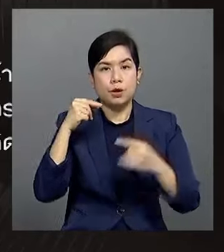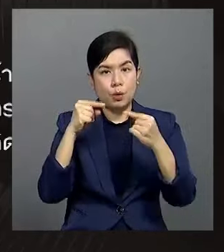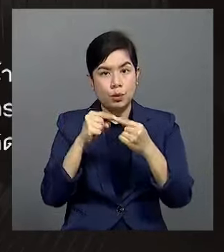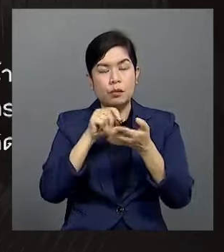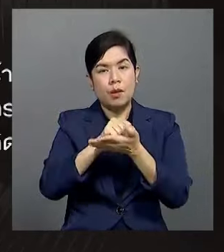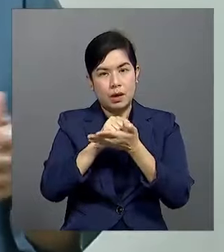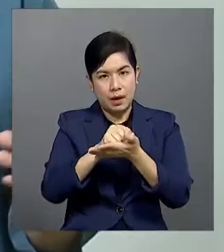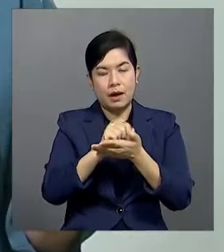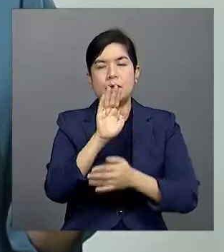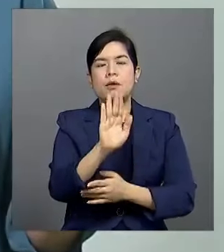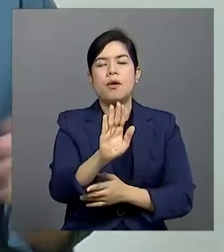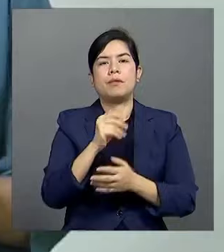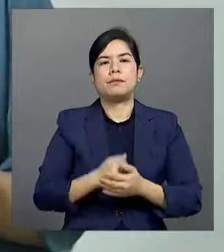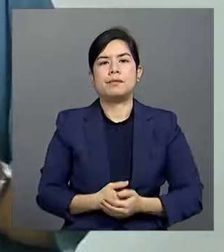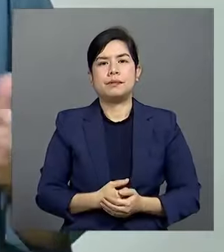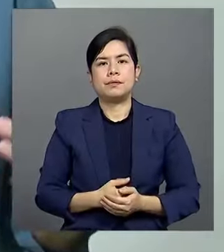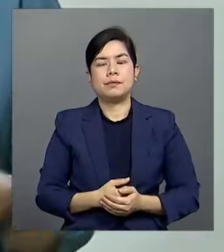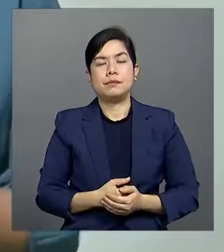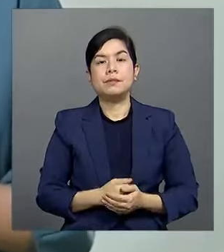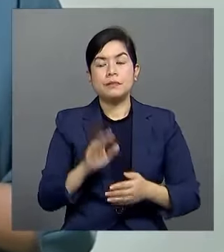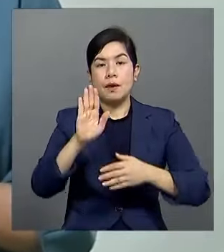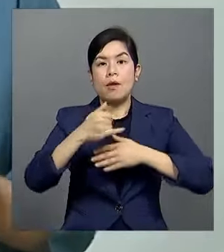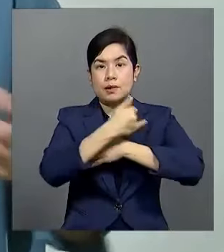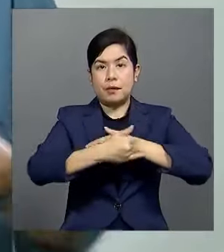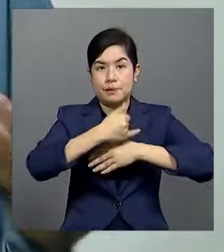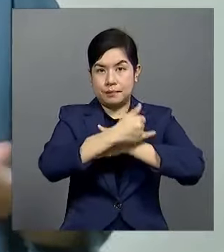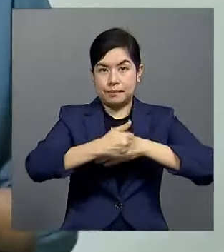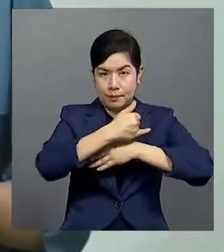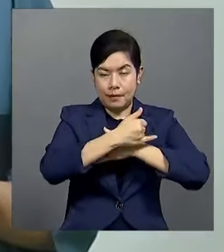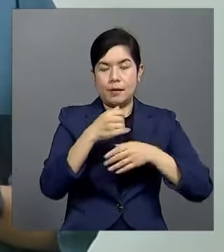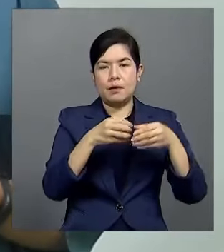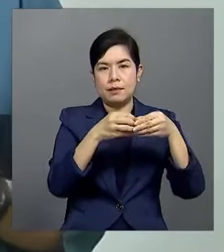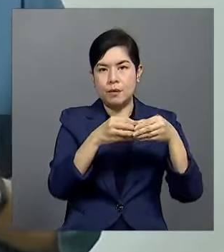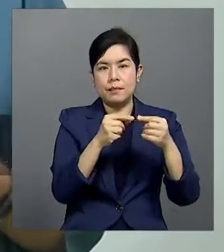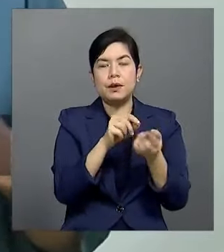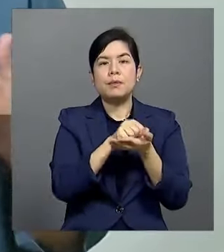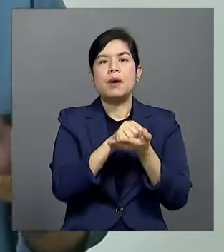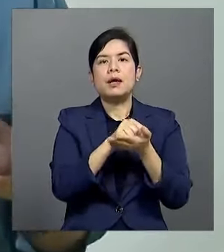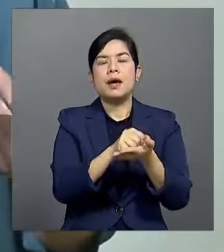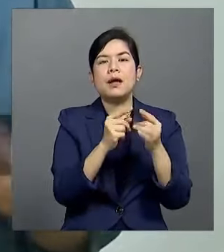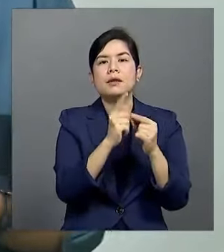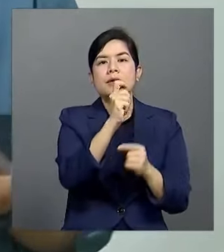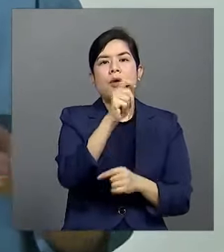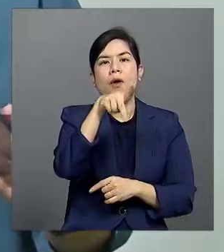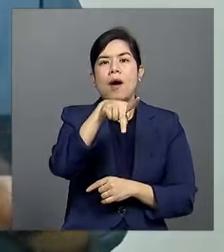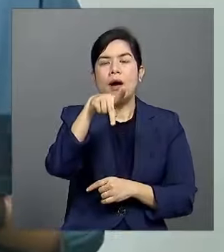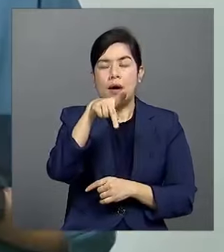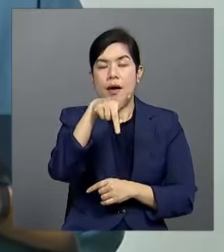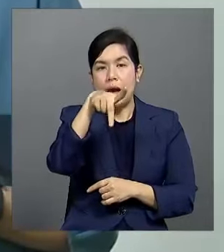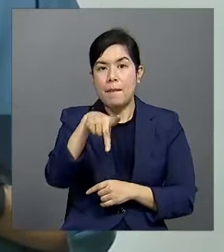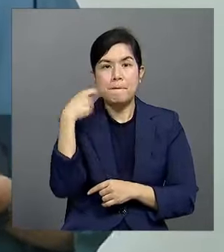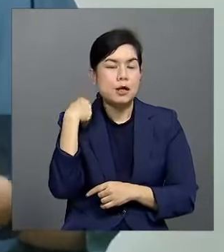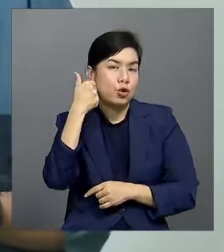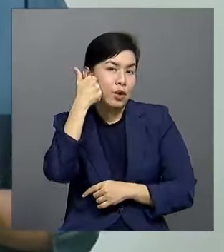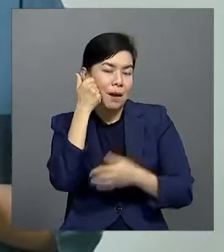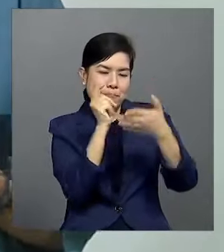ในต่างประเทศเนี่ยแพลตฟอร์มหรือผู้ให้บริการแอปพลิเคชันต่างๆเนี่ยเขาก็จะช่วยมีมาตร